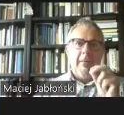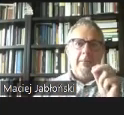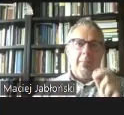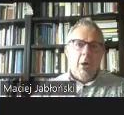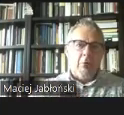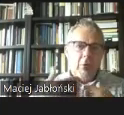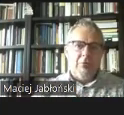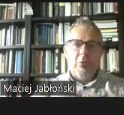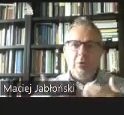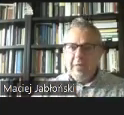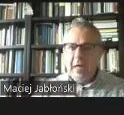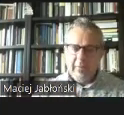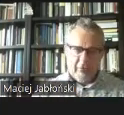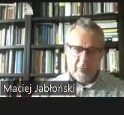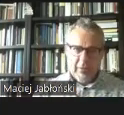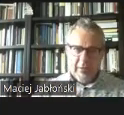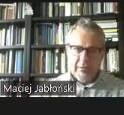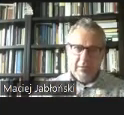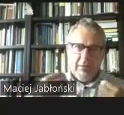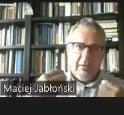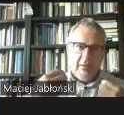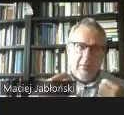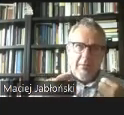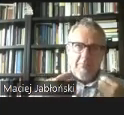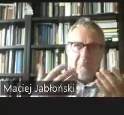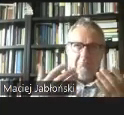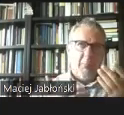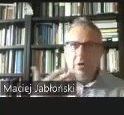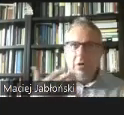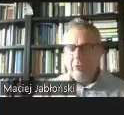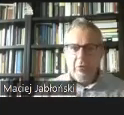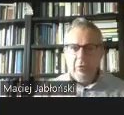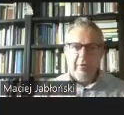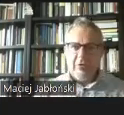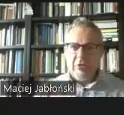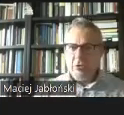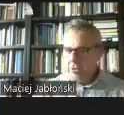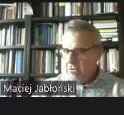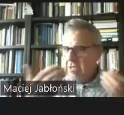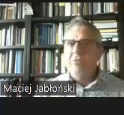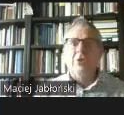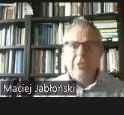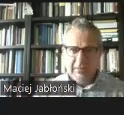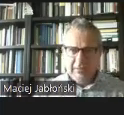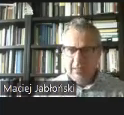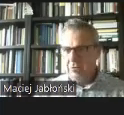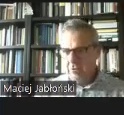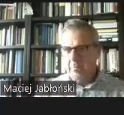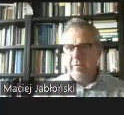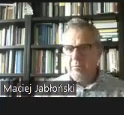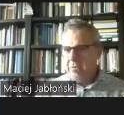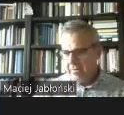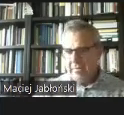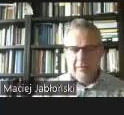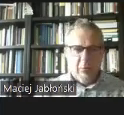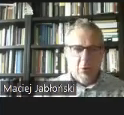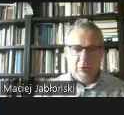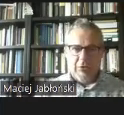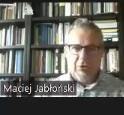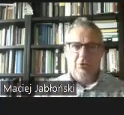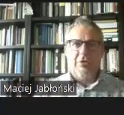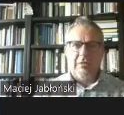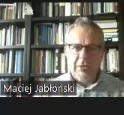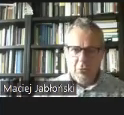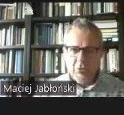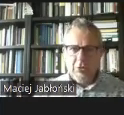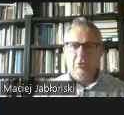jest, osoby, z którymi ja pracuję i pokazuję pewne rzeczy, oczywiście nie wszyscy, tak? Jest to pewien kwestia wyboru,